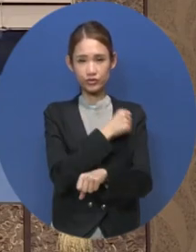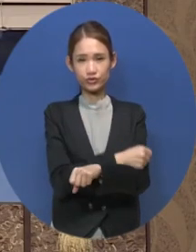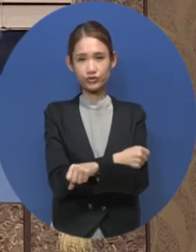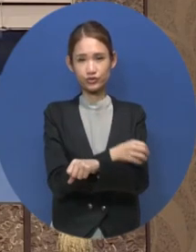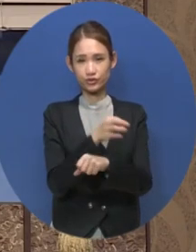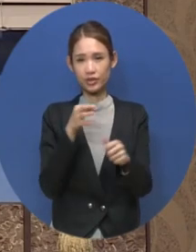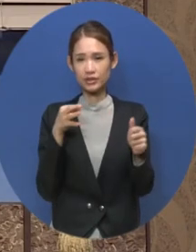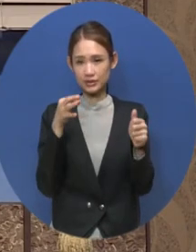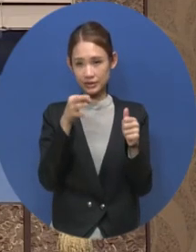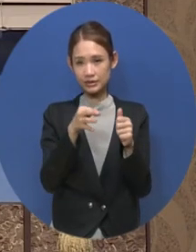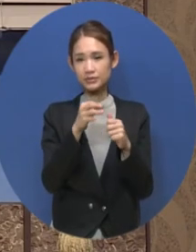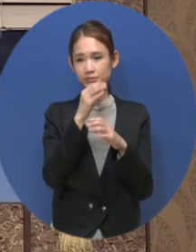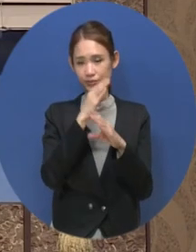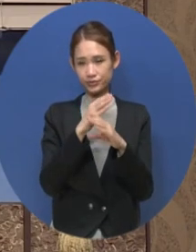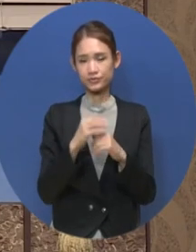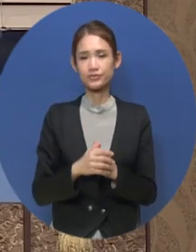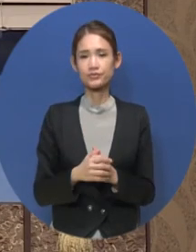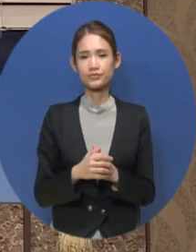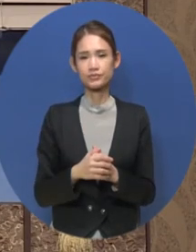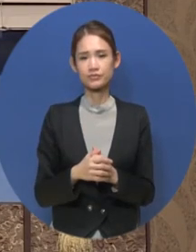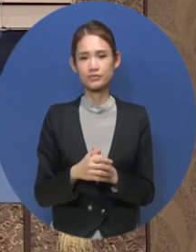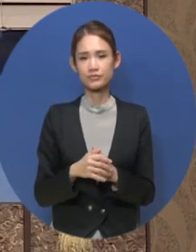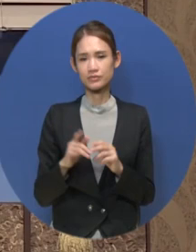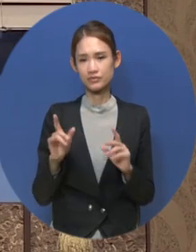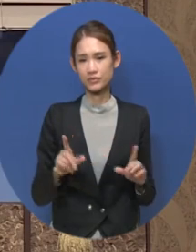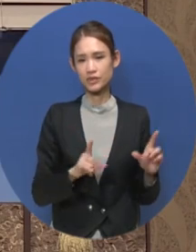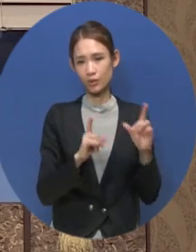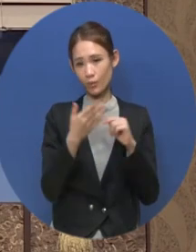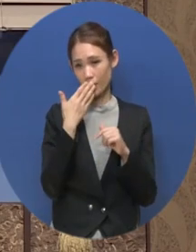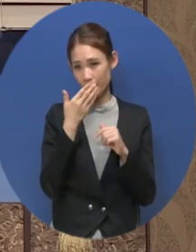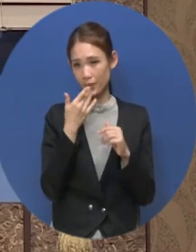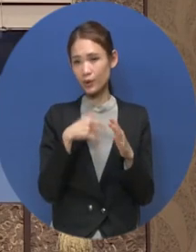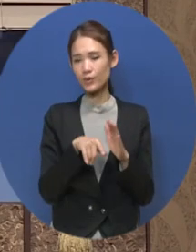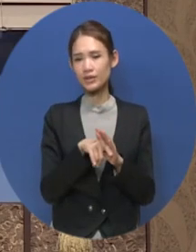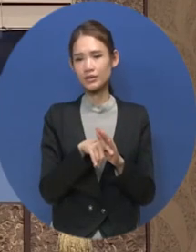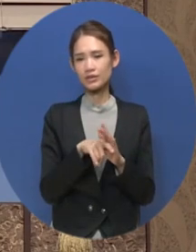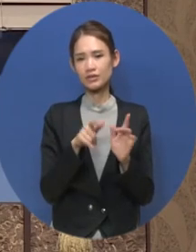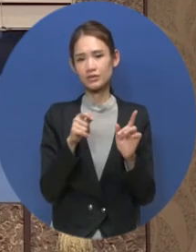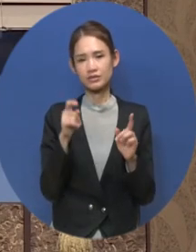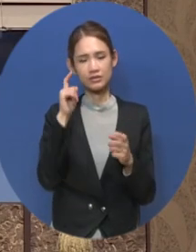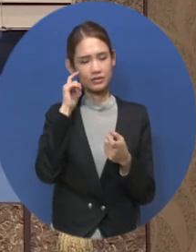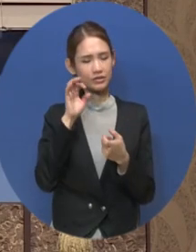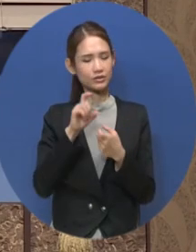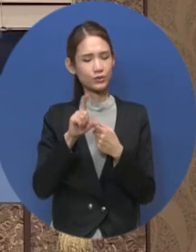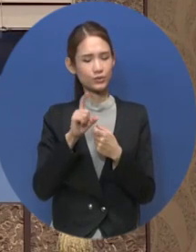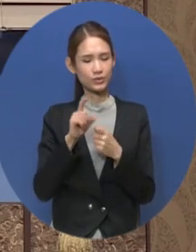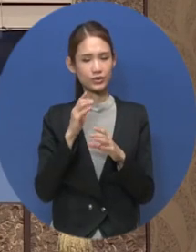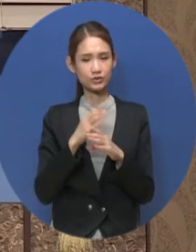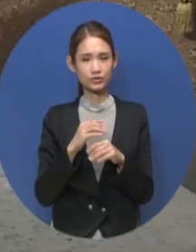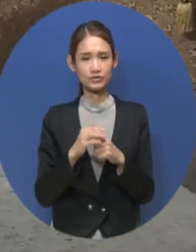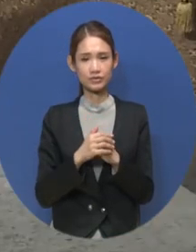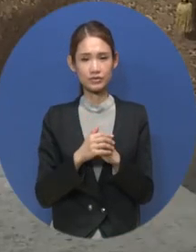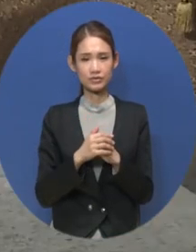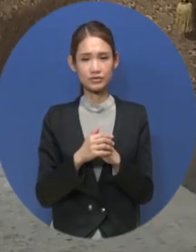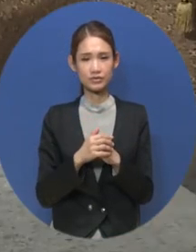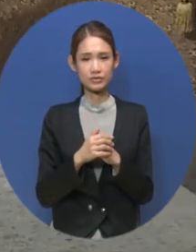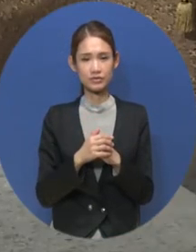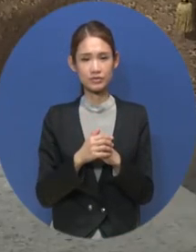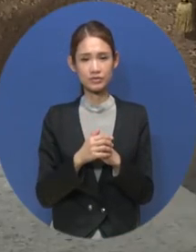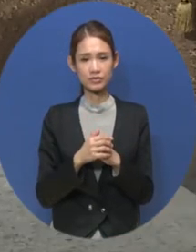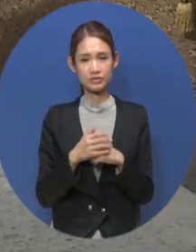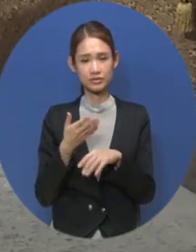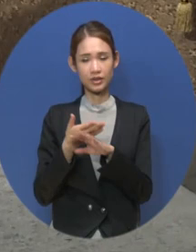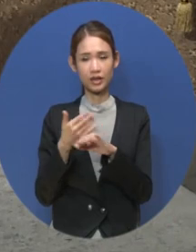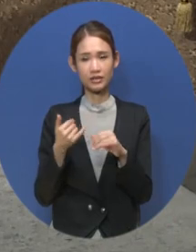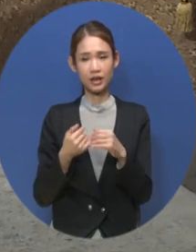다 지급하고 있죠. 예. 그래서 또 생활이 될 수 있도록 저희가 네. 그런 부분까지 신경 쓰고 있습니다. 예. 어떻게 보면은 이제 또